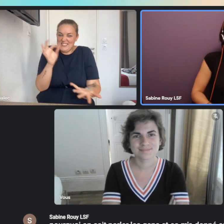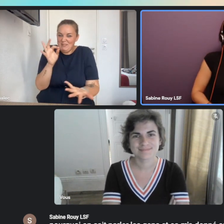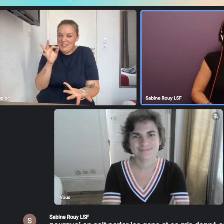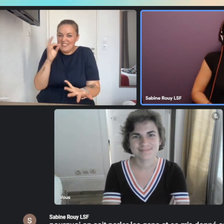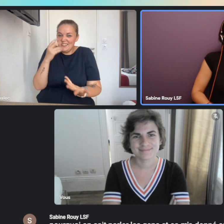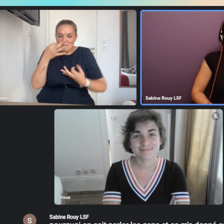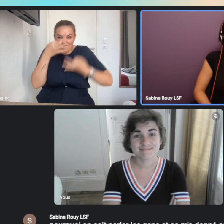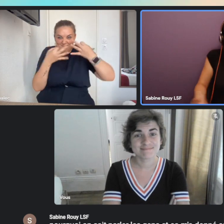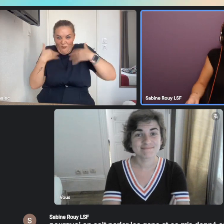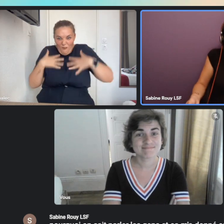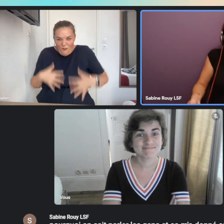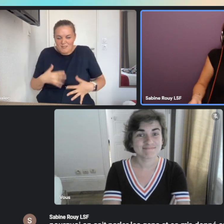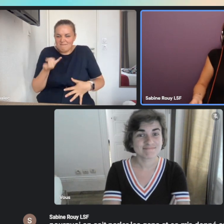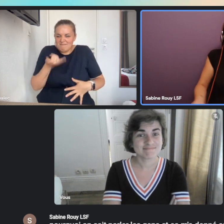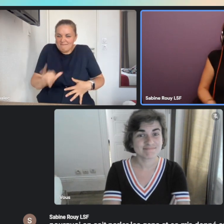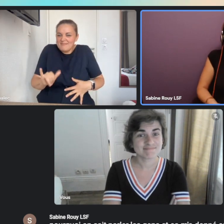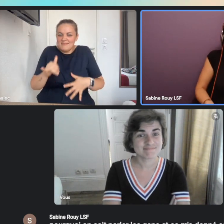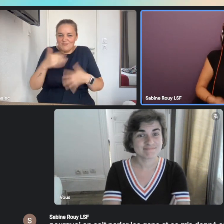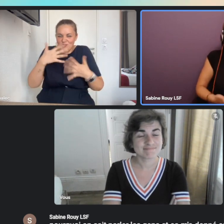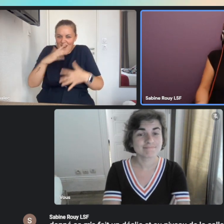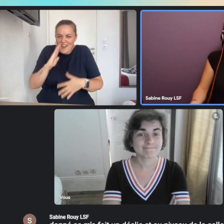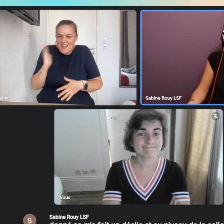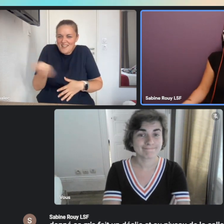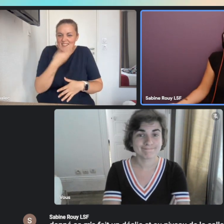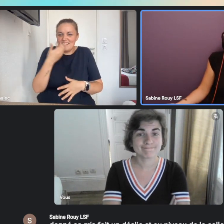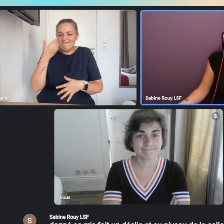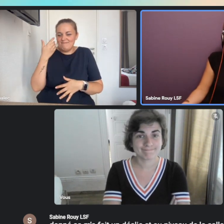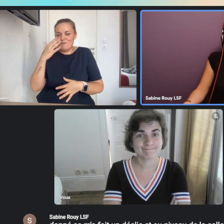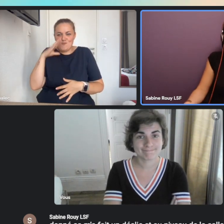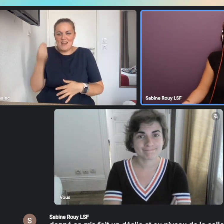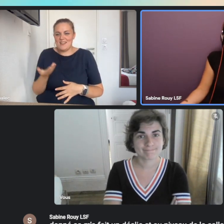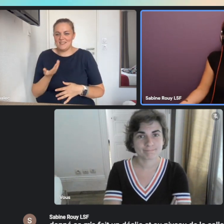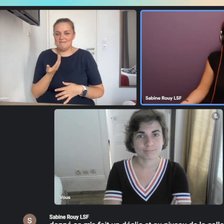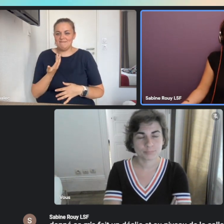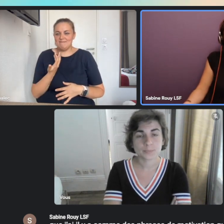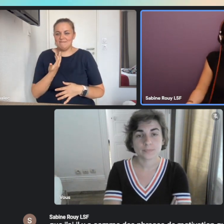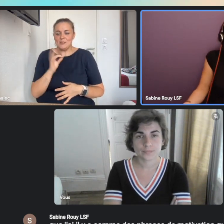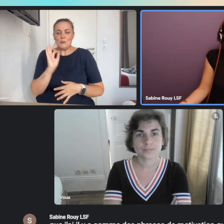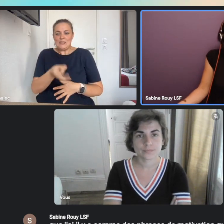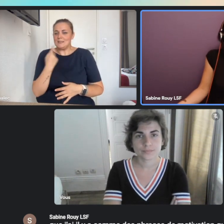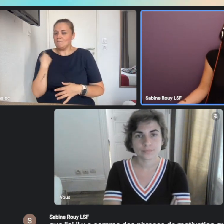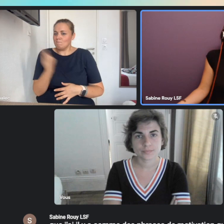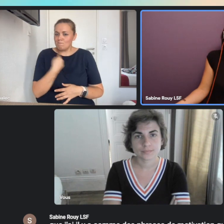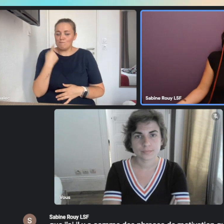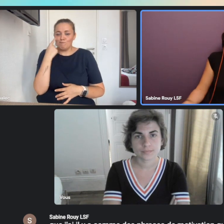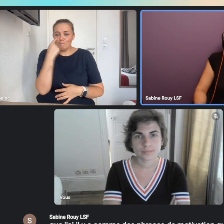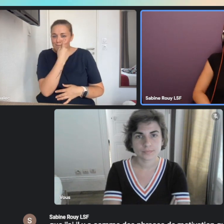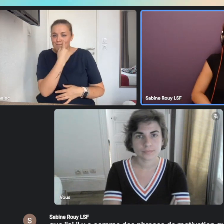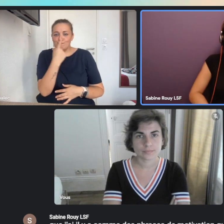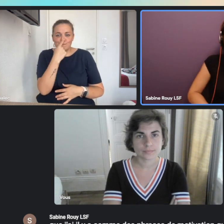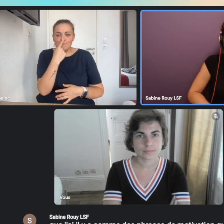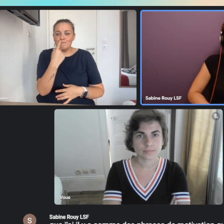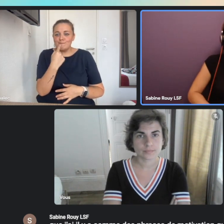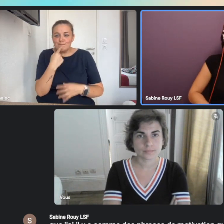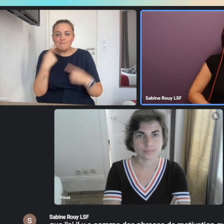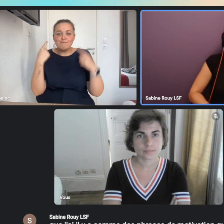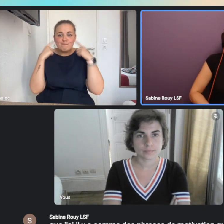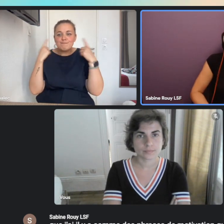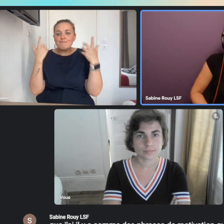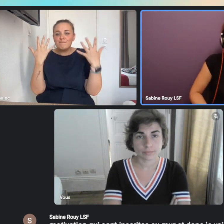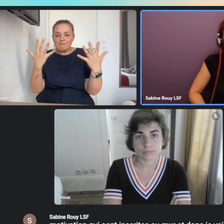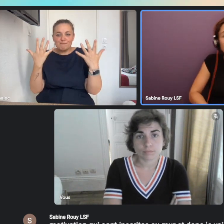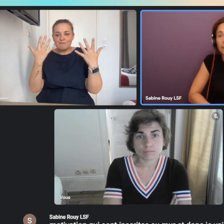Et bah oui, oui, ça sert à rien de juger nos corps en fait, on est tous humains et oui, du coup, on